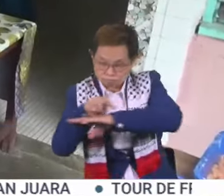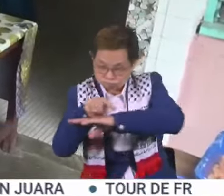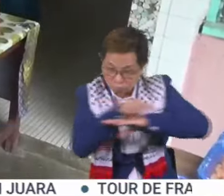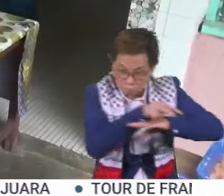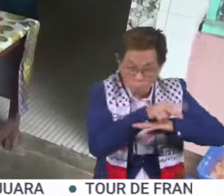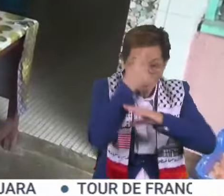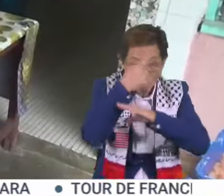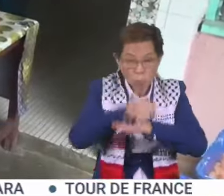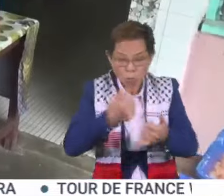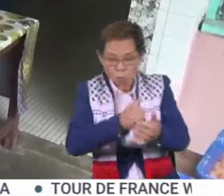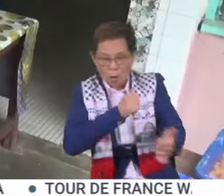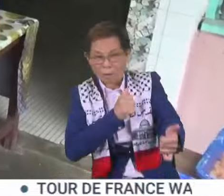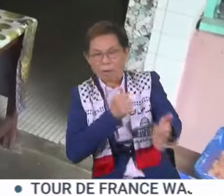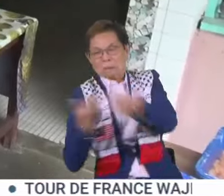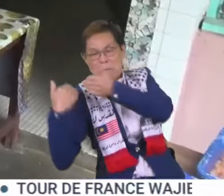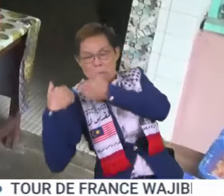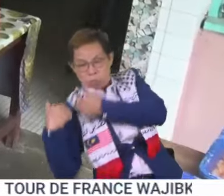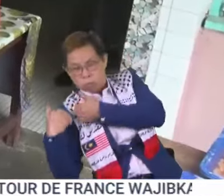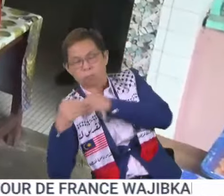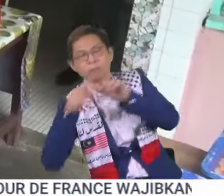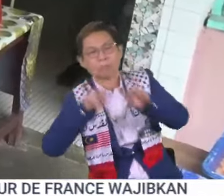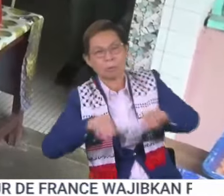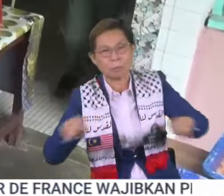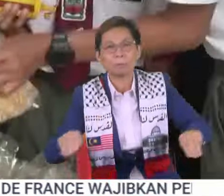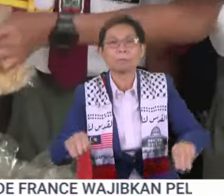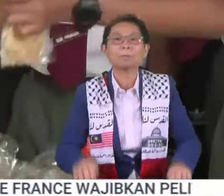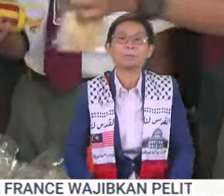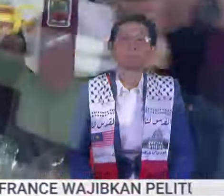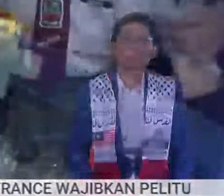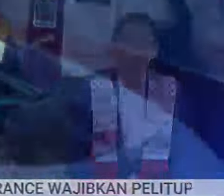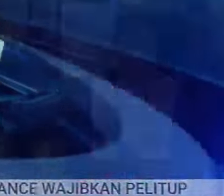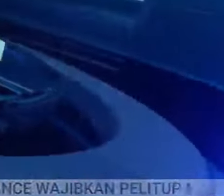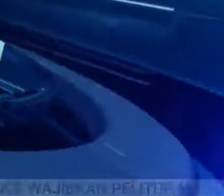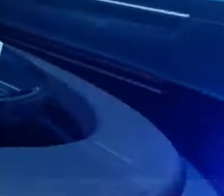dipantau untuk elak bebankan pelajar.